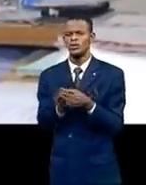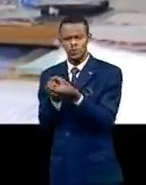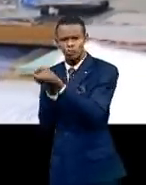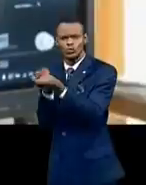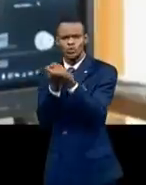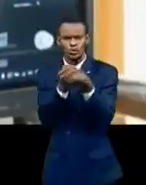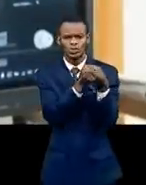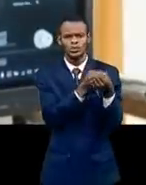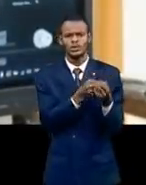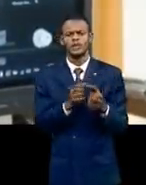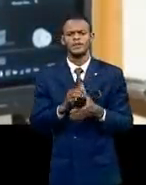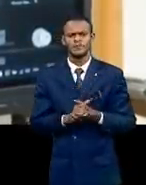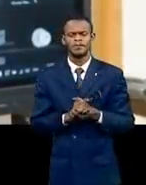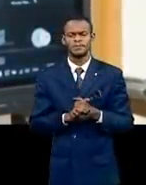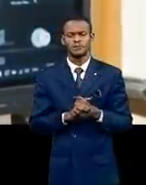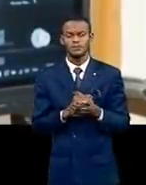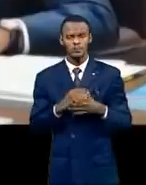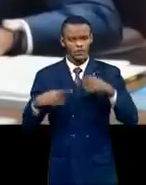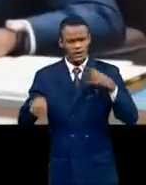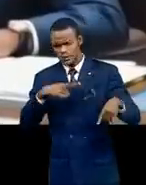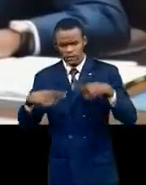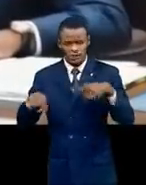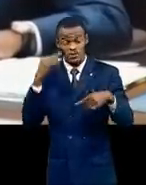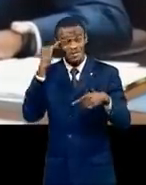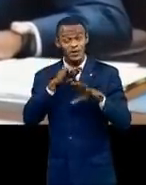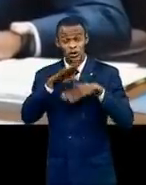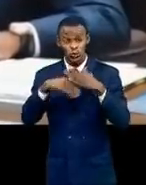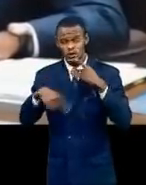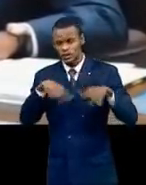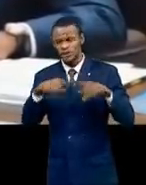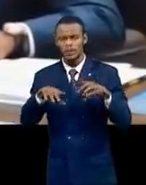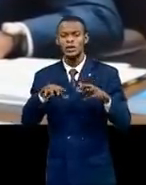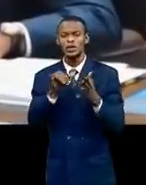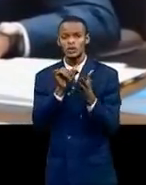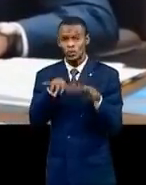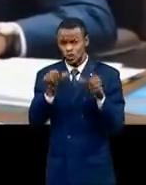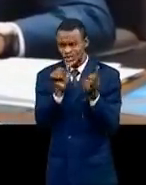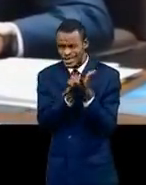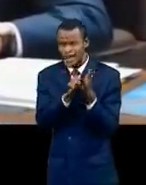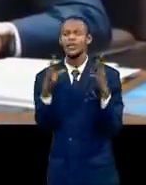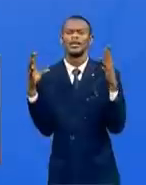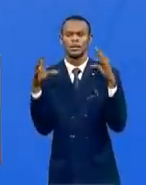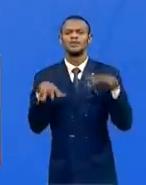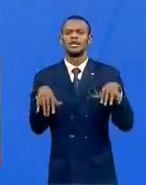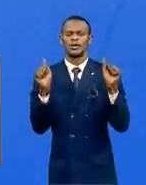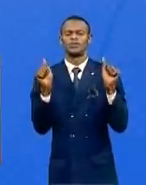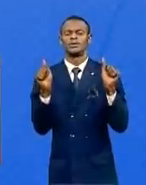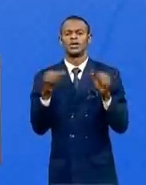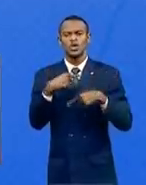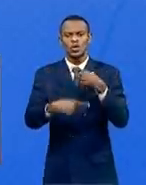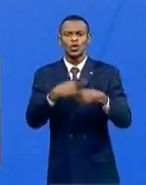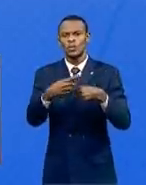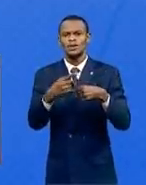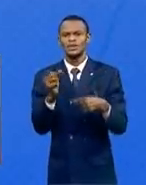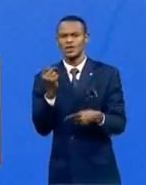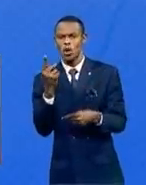sur la trésorerie. Après débat et délibération, ce dossier a aussi été adopté. Commencé à